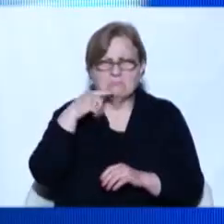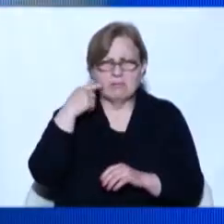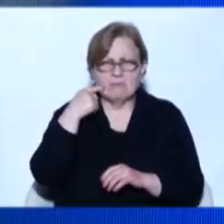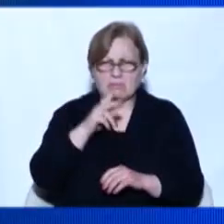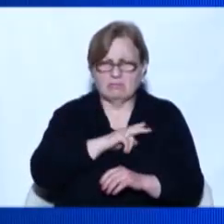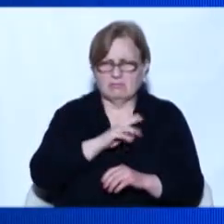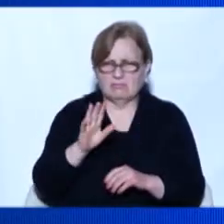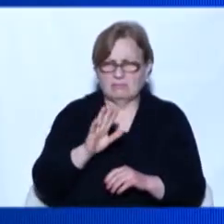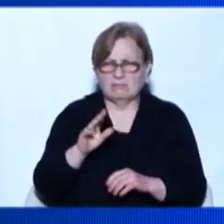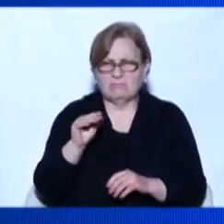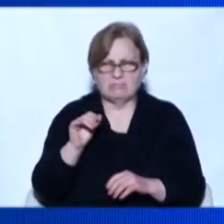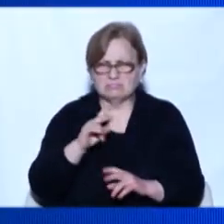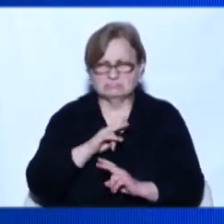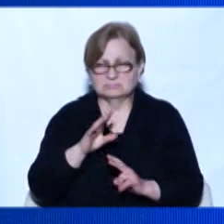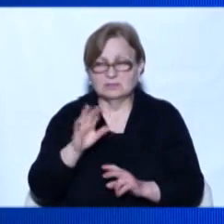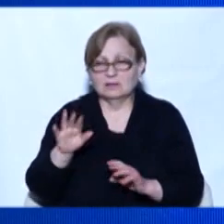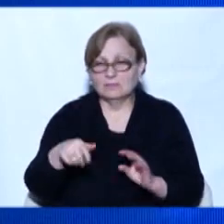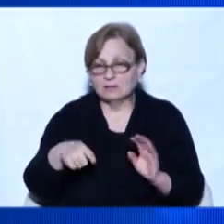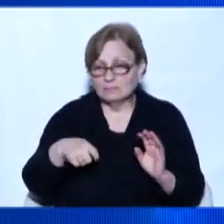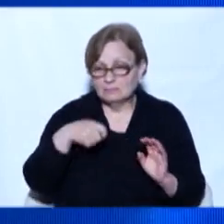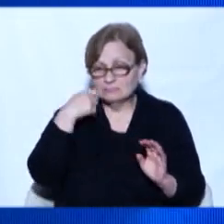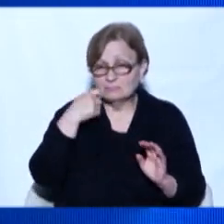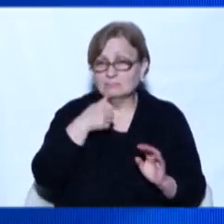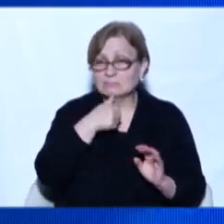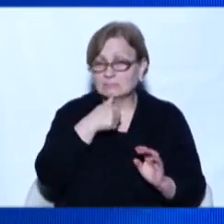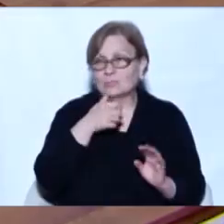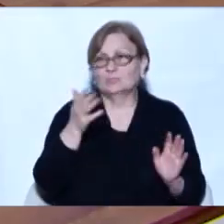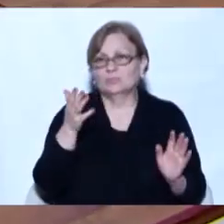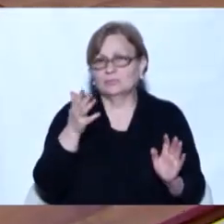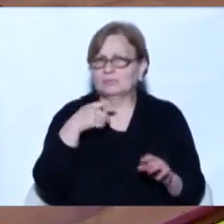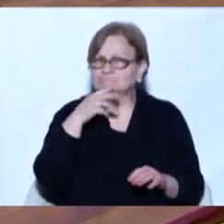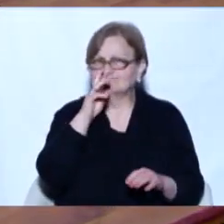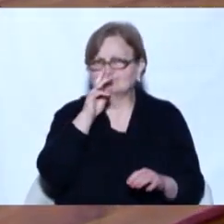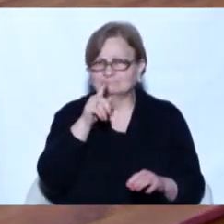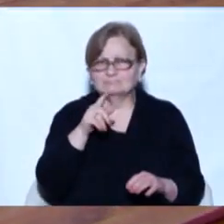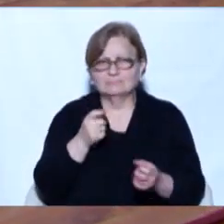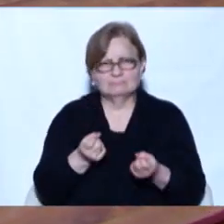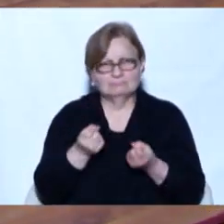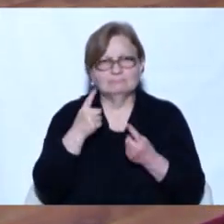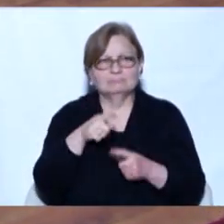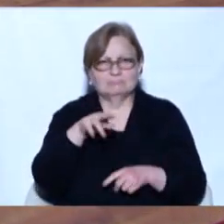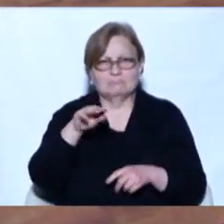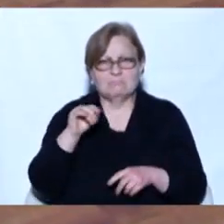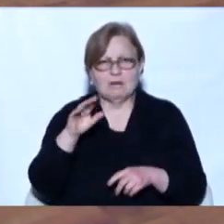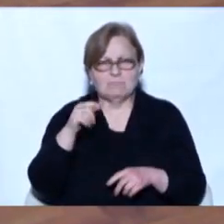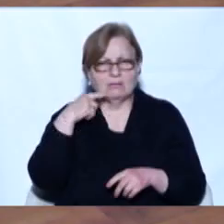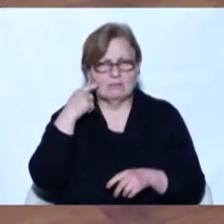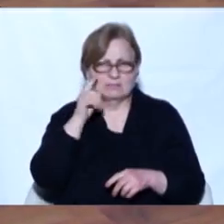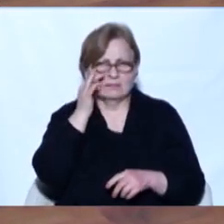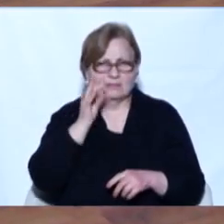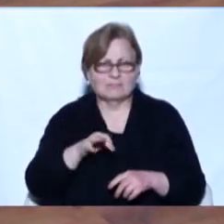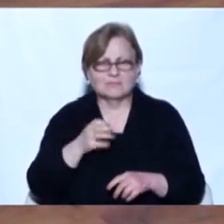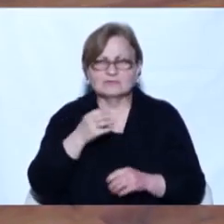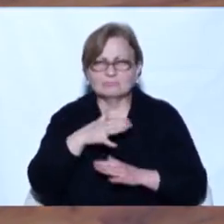მაგრამ როდესაც გასინჯა ინანა თავისი დამოკიდებულება, პირველადი შთაბეჭდილება და უფრო მეტი